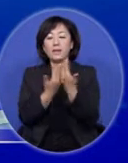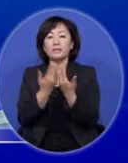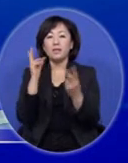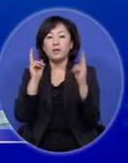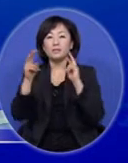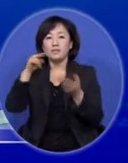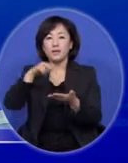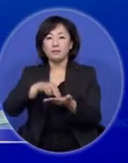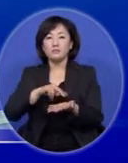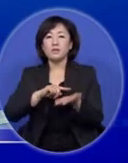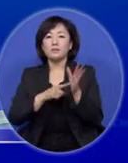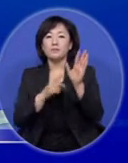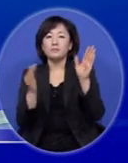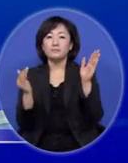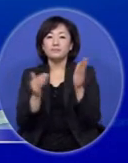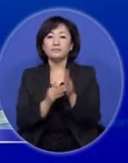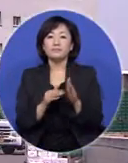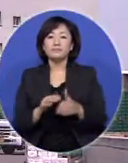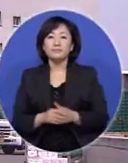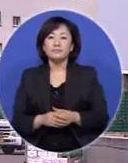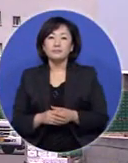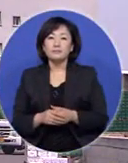나섰습니다. 보도에 서영만 기자입니다.